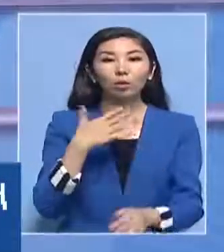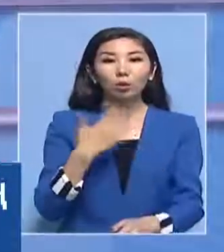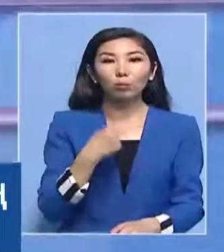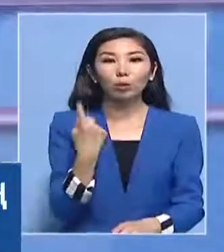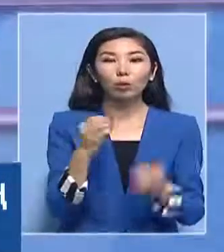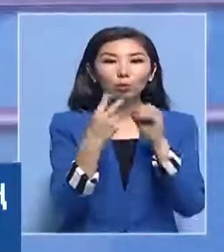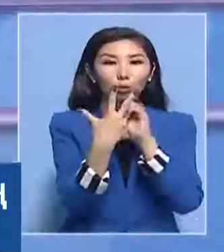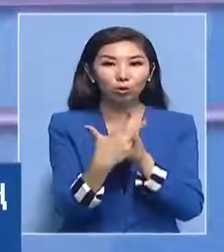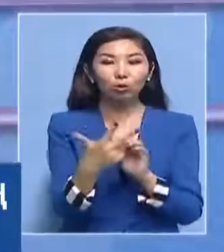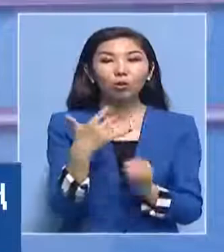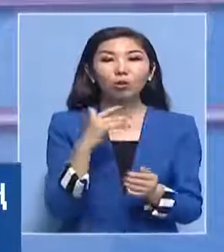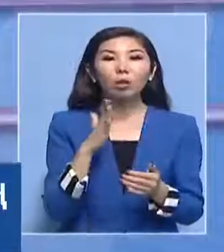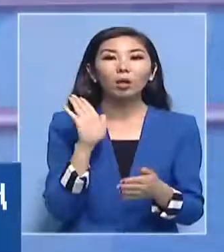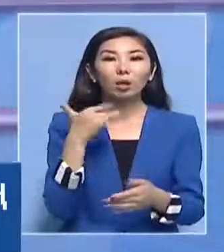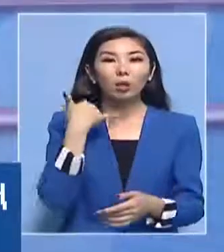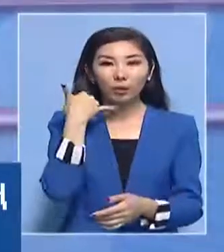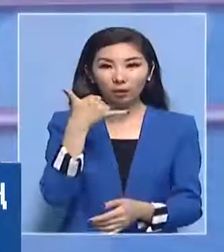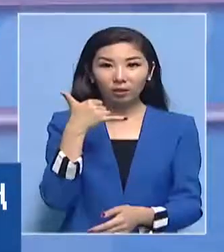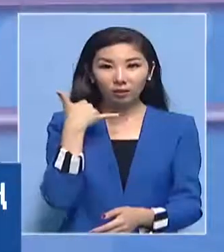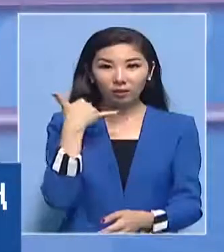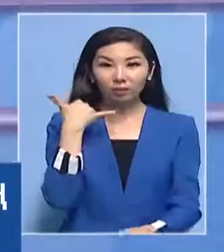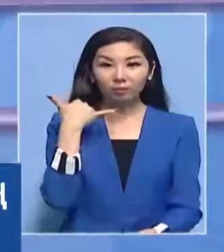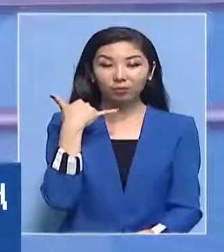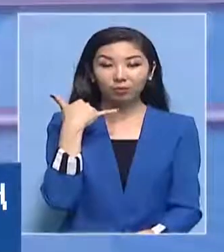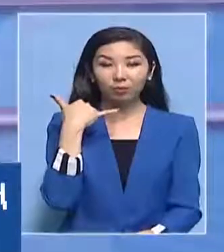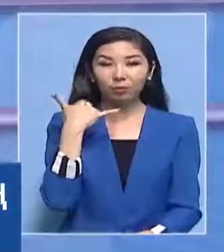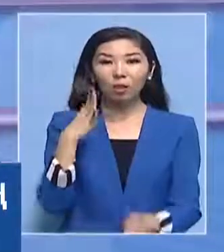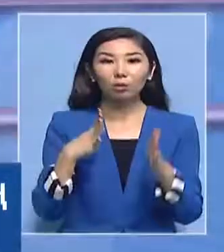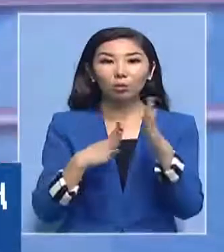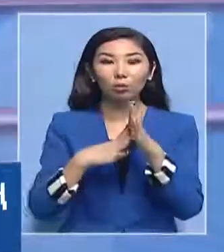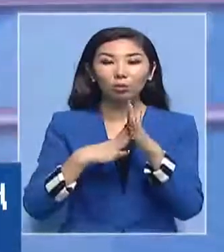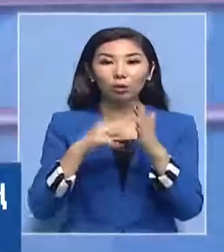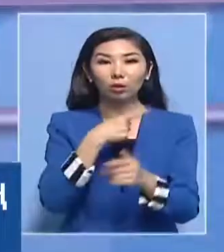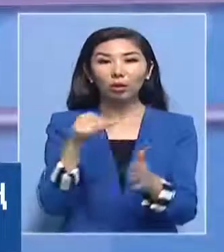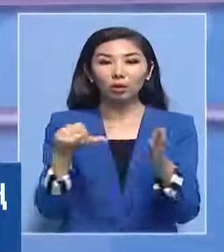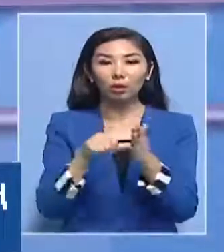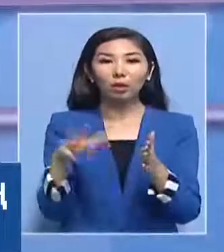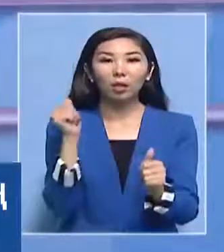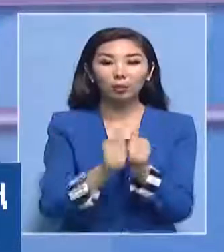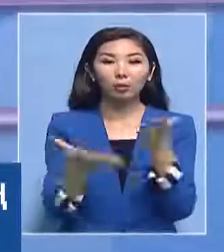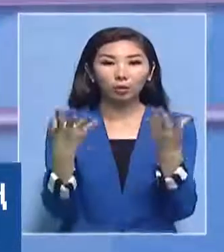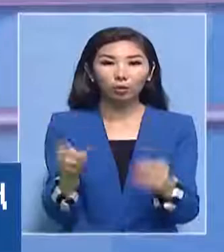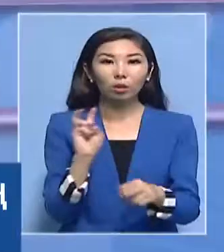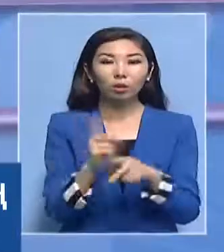51-03-11. Соған қабырласып, 9-дан